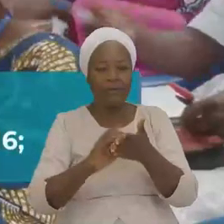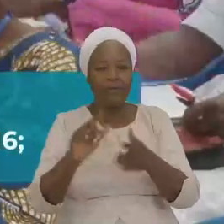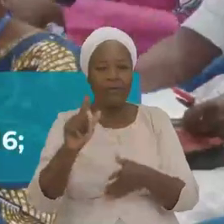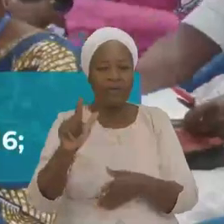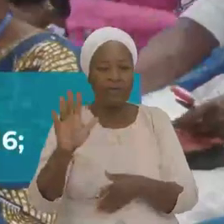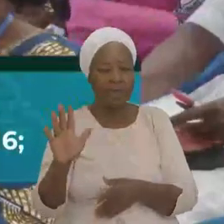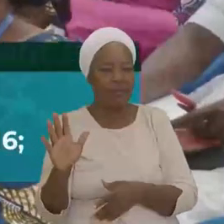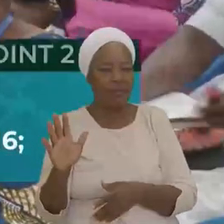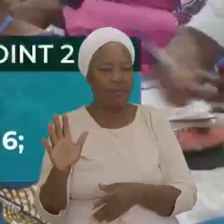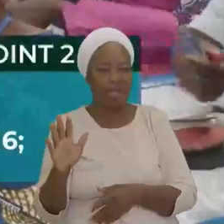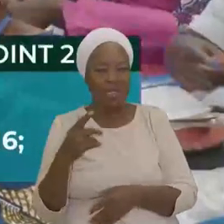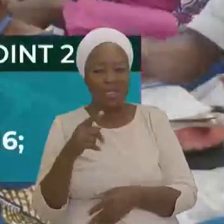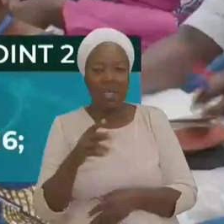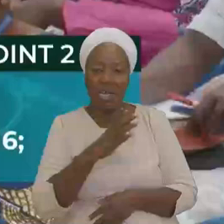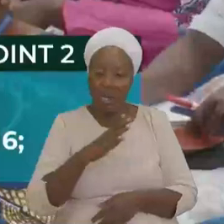verset 25.